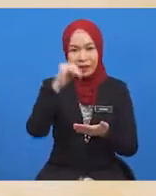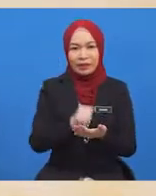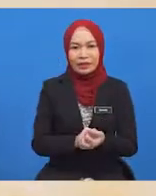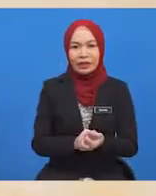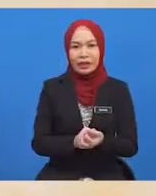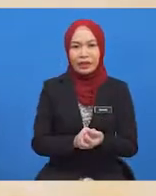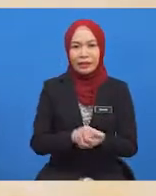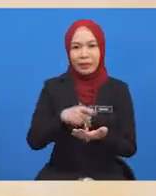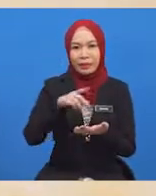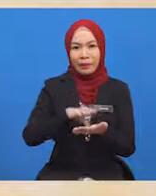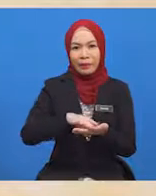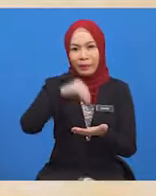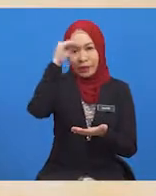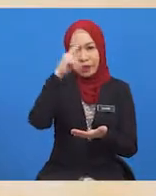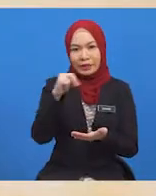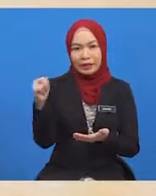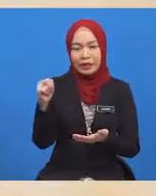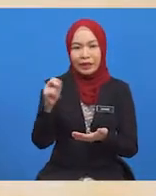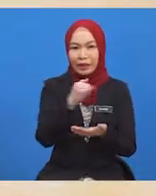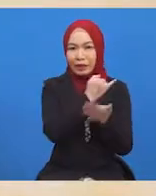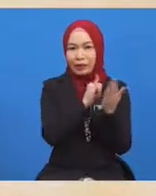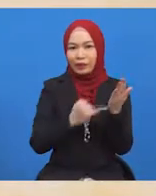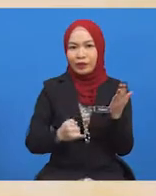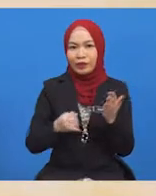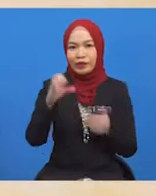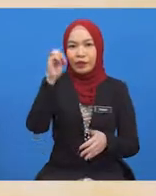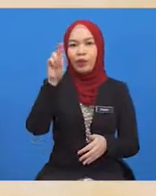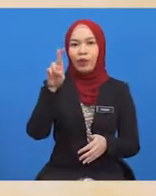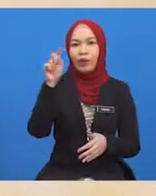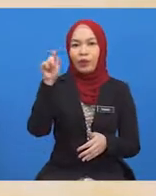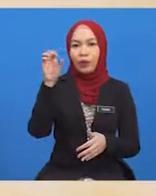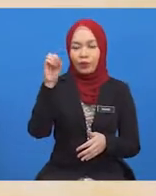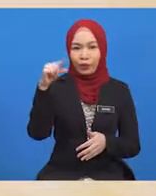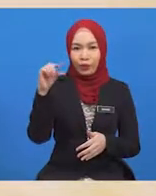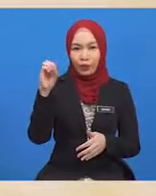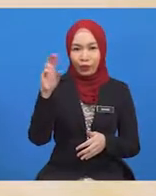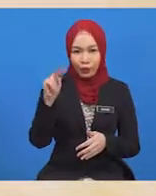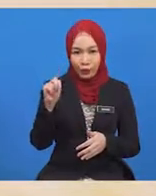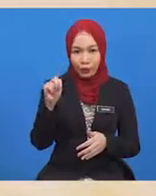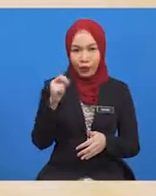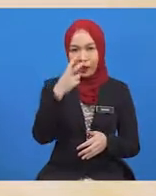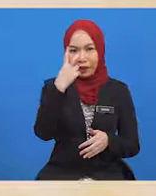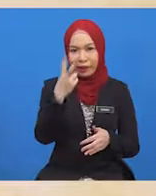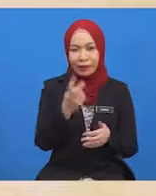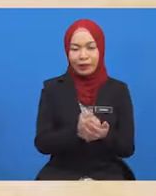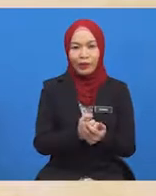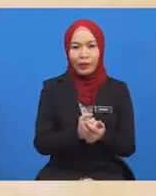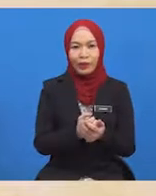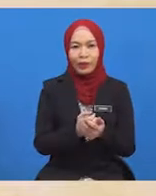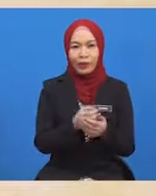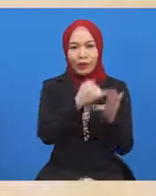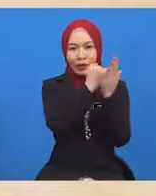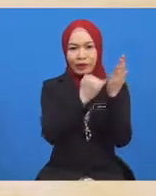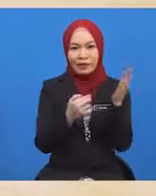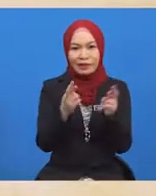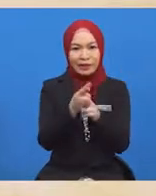melukis unjuran ortogon. Perhatikan pelan rantai rumah yang dipaparkan ini. Apakah